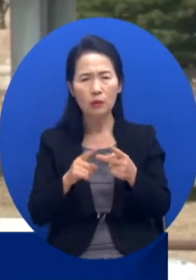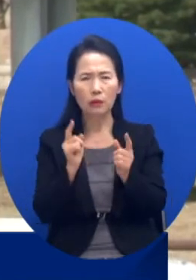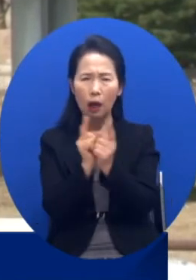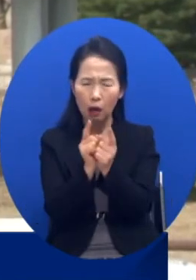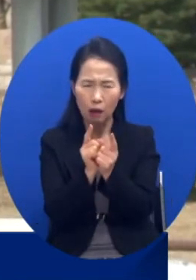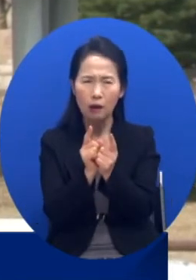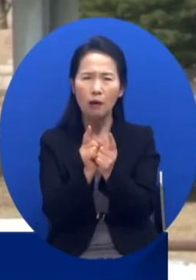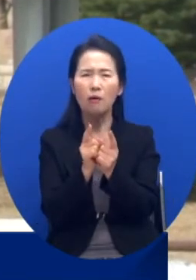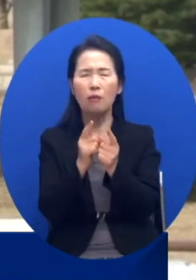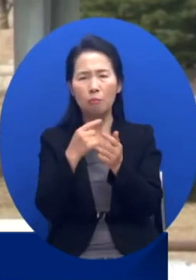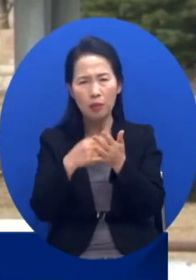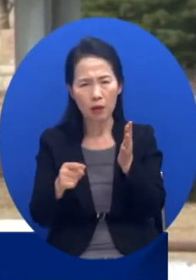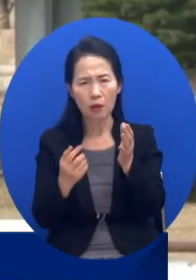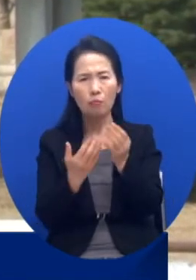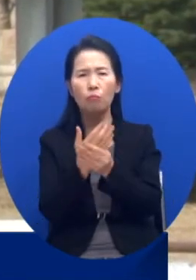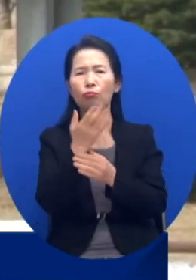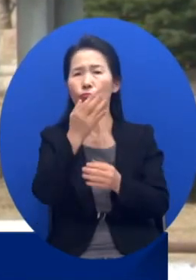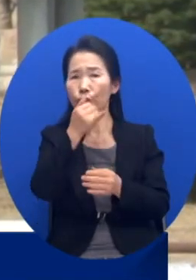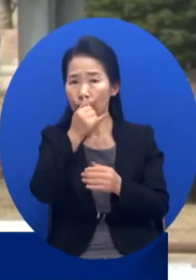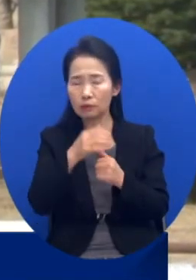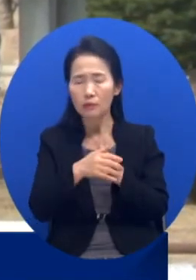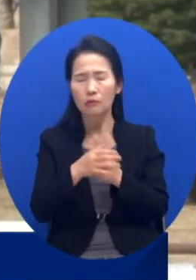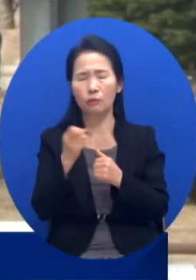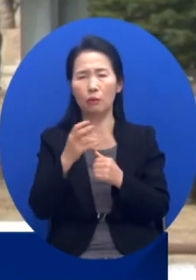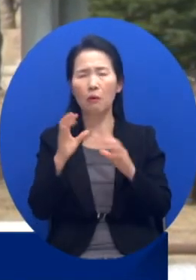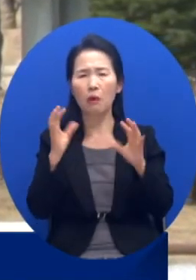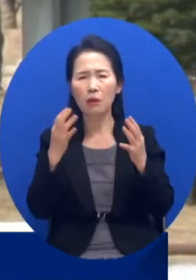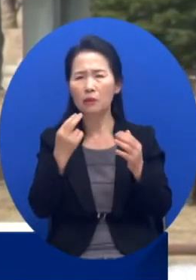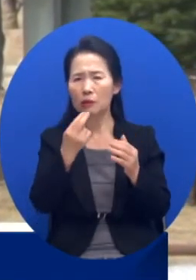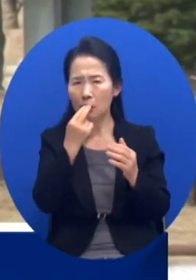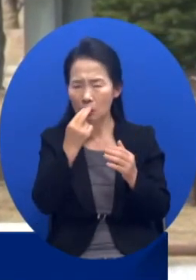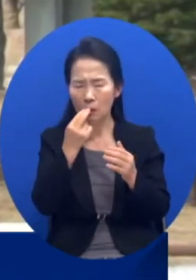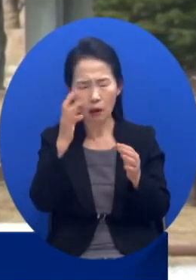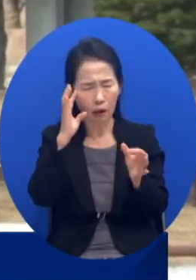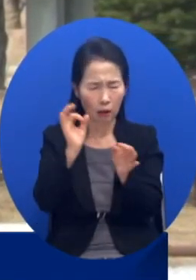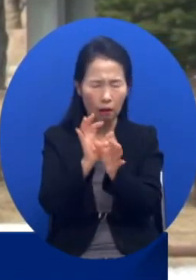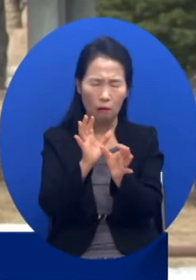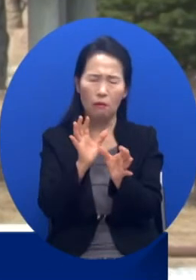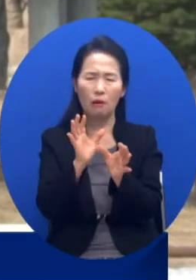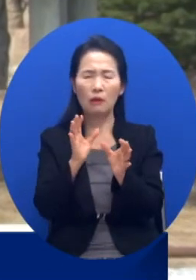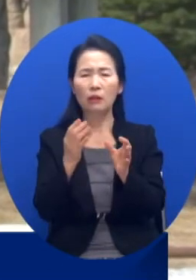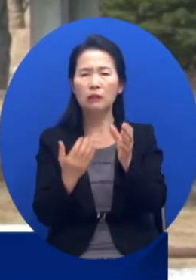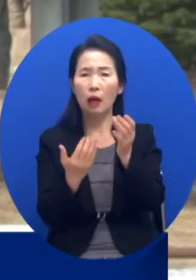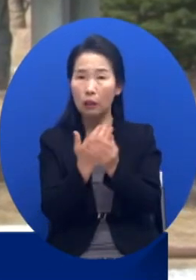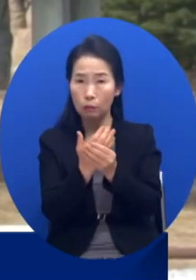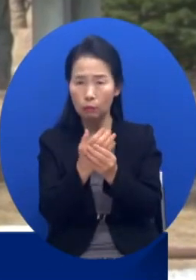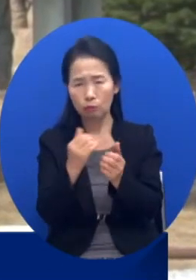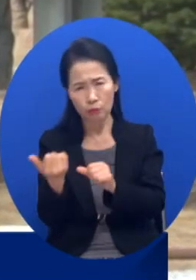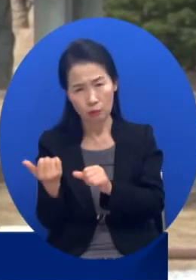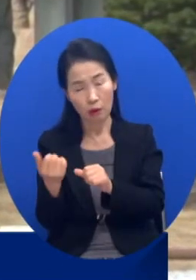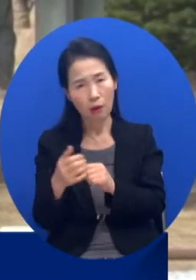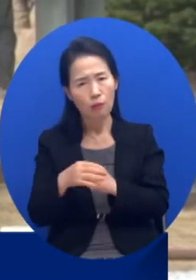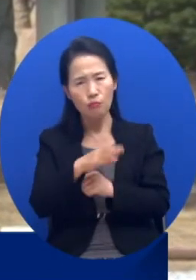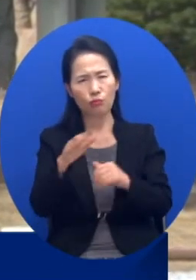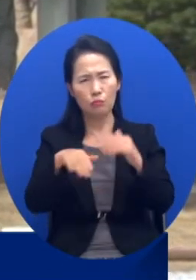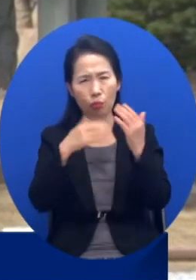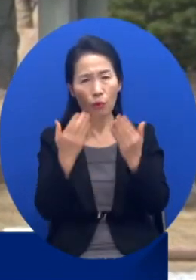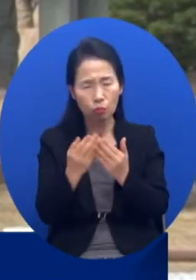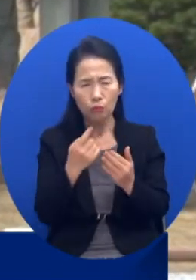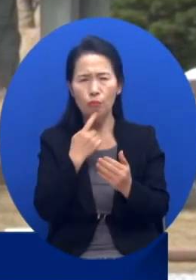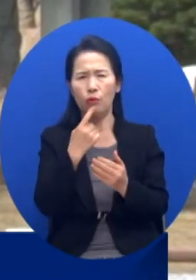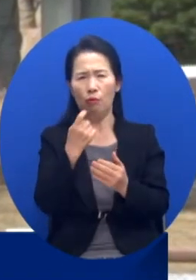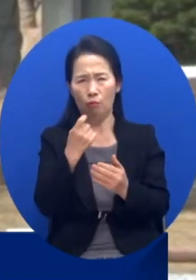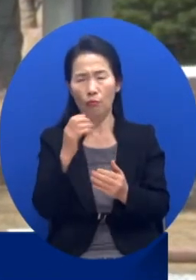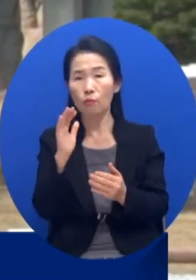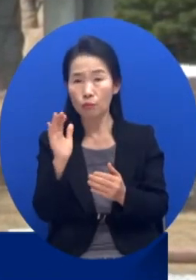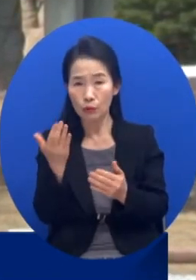그거는 정말 어린 생명들이 이렇게 뜻하지 않은 사고를 당한 것은 우리 모두에게 위협이 되는